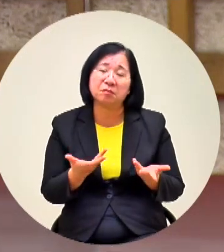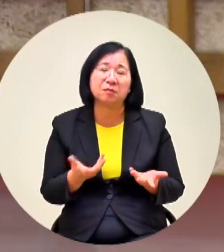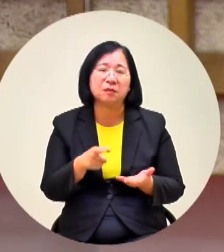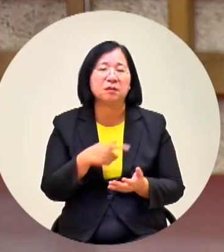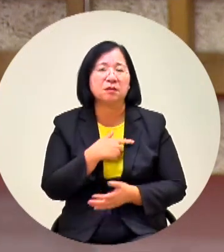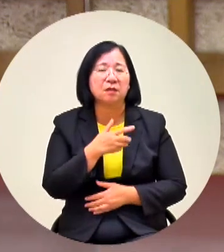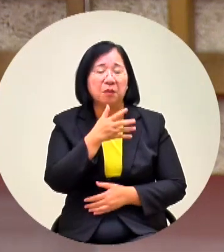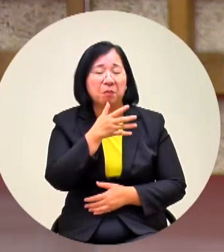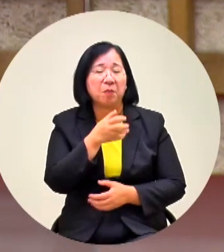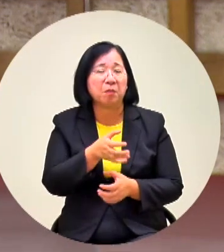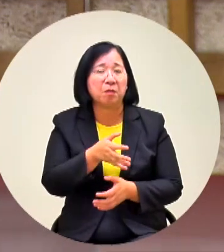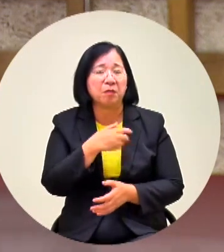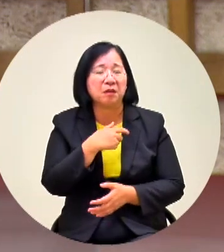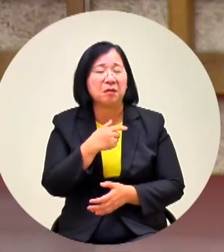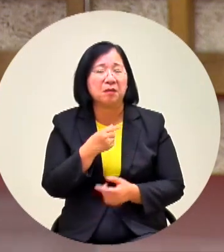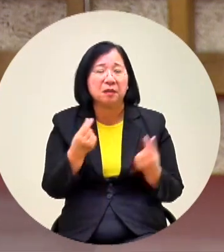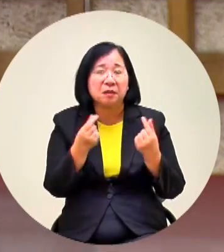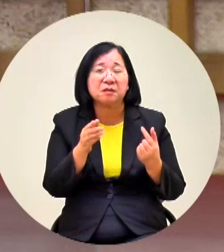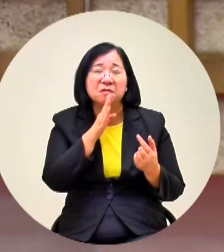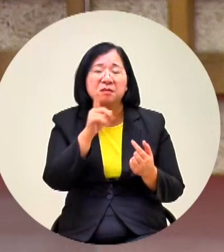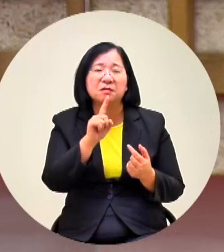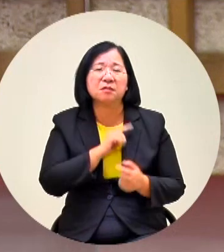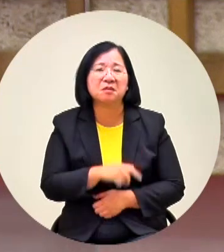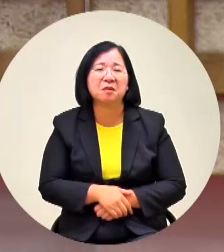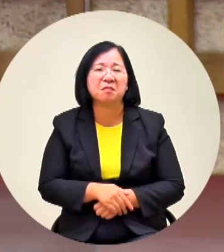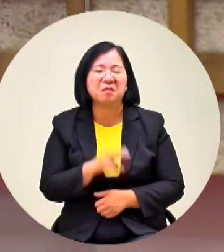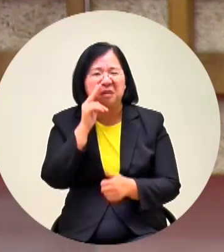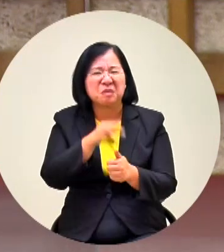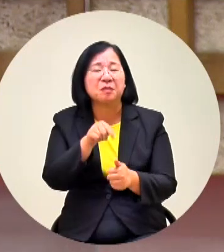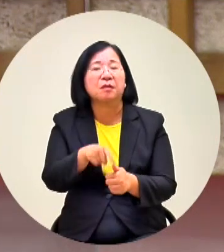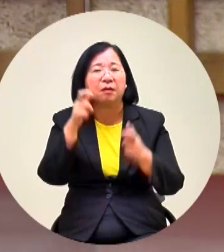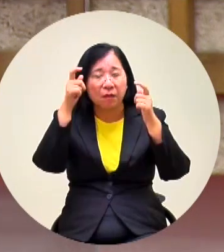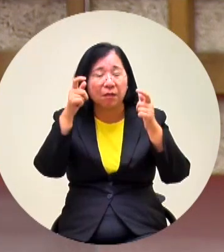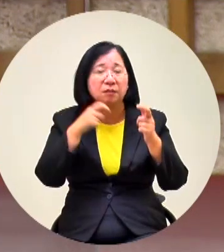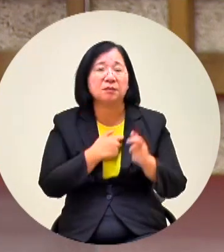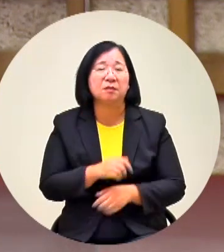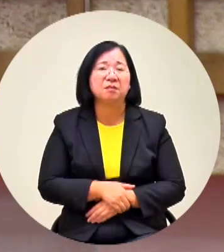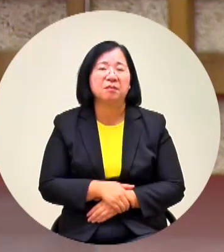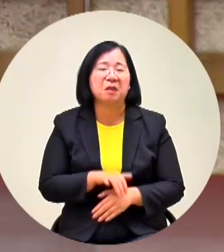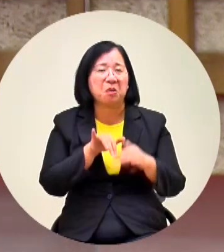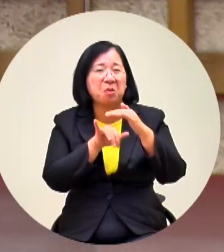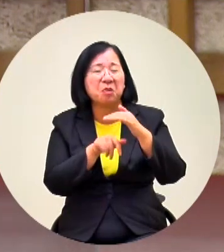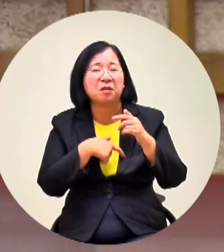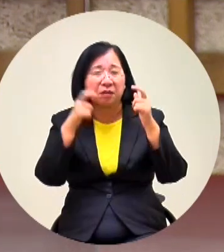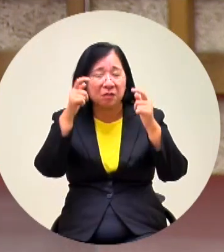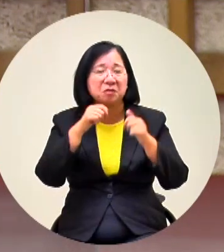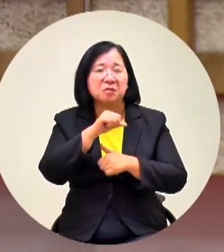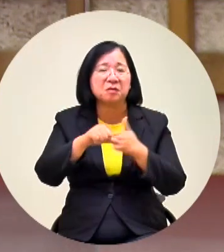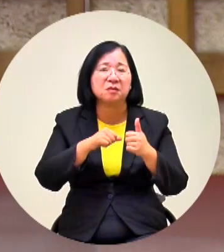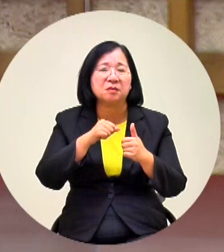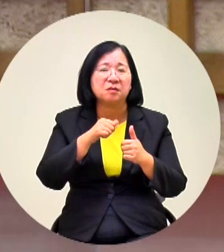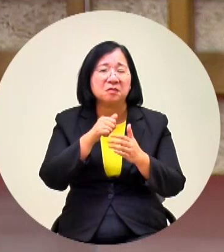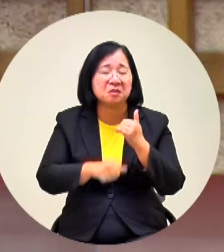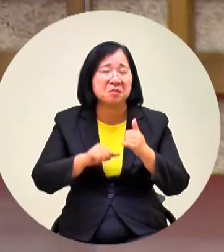是诅咒高雄，把高雄人的生命拿来当作政治斗争的工具。我认为我